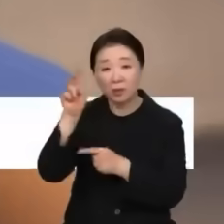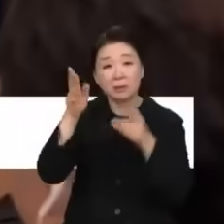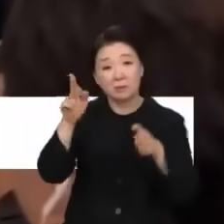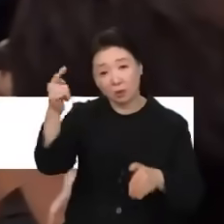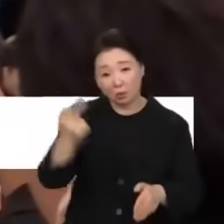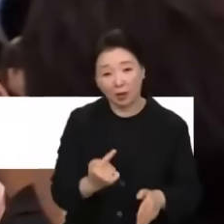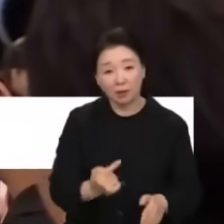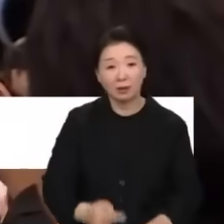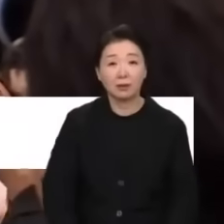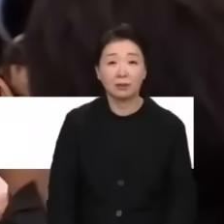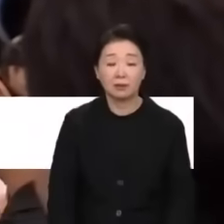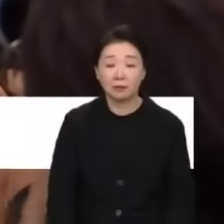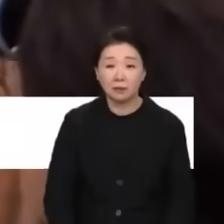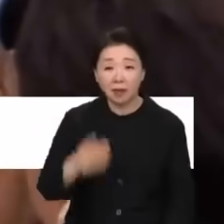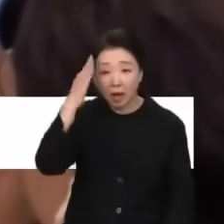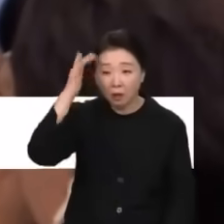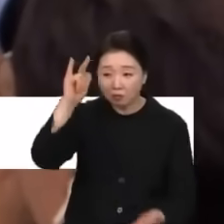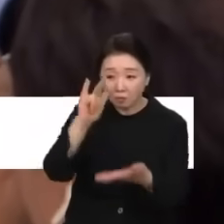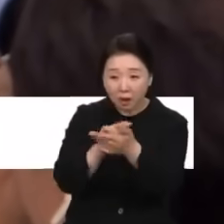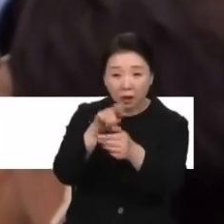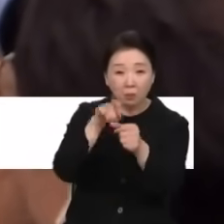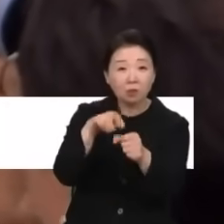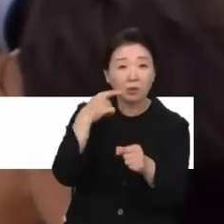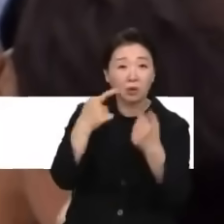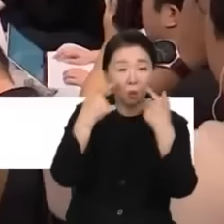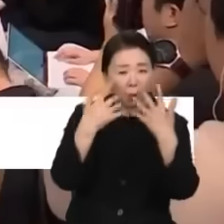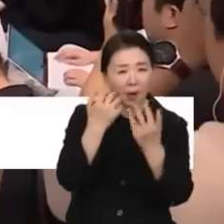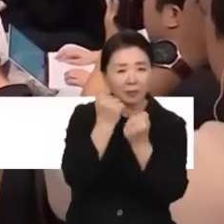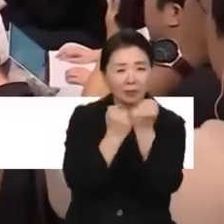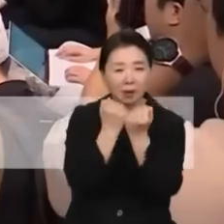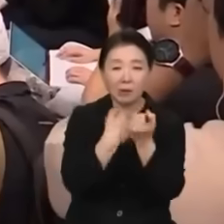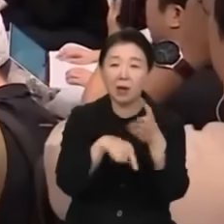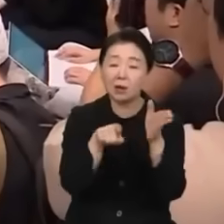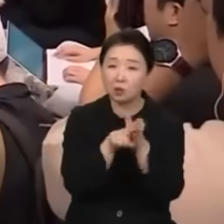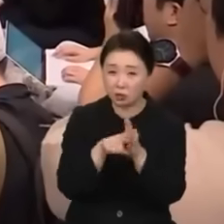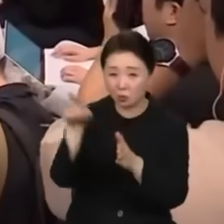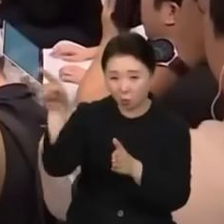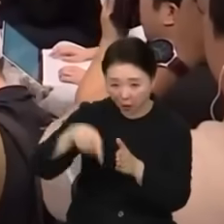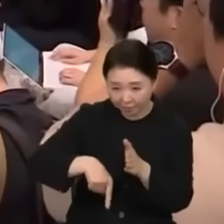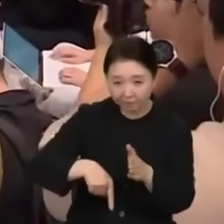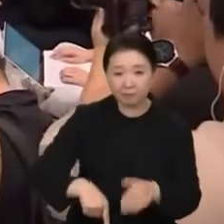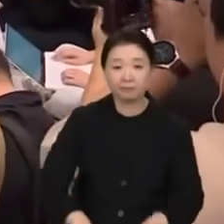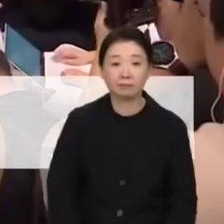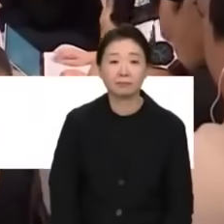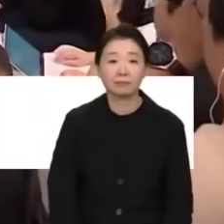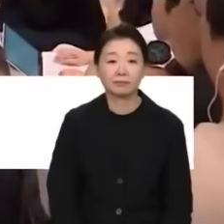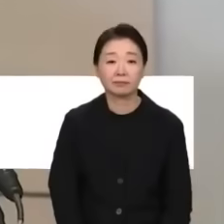있니다 방한 목적에 대해선 명확한 설명을 하기 위해서라고 답했습니다